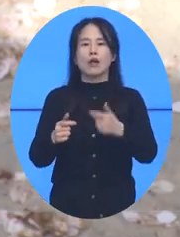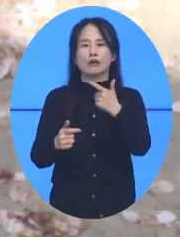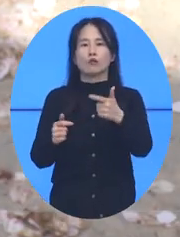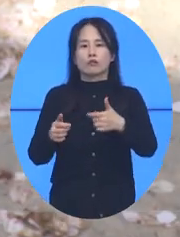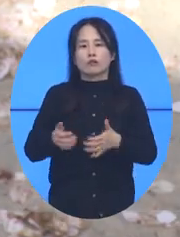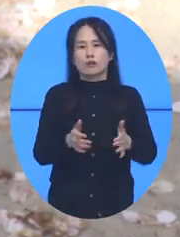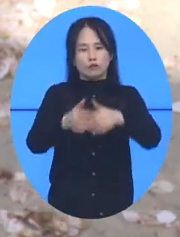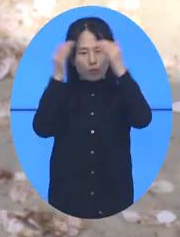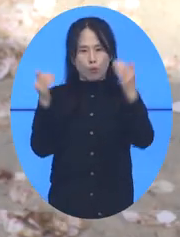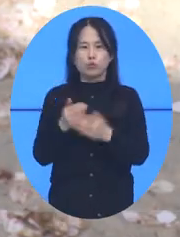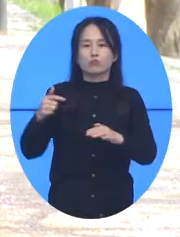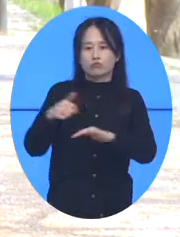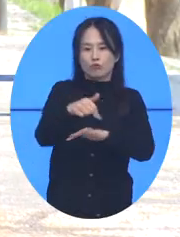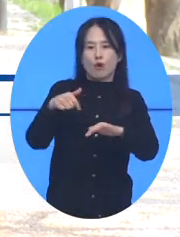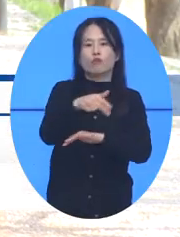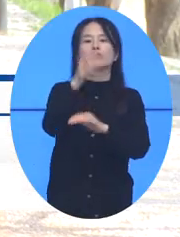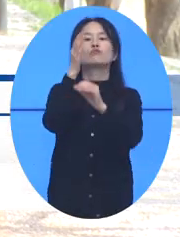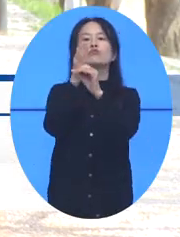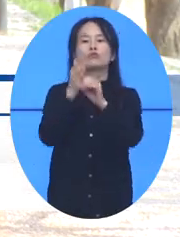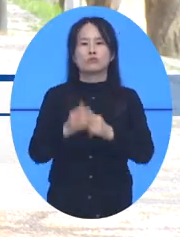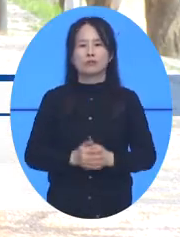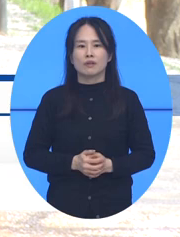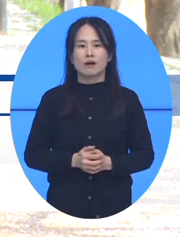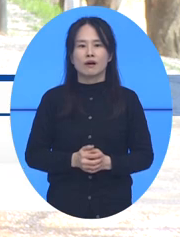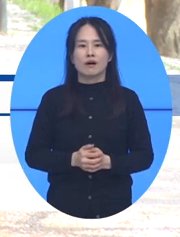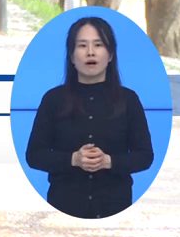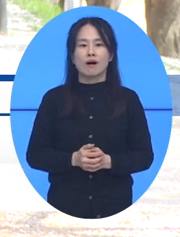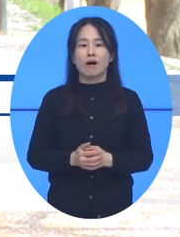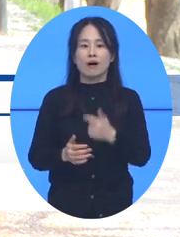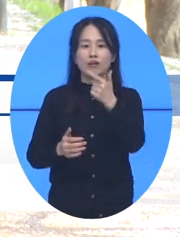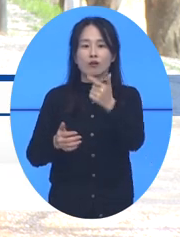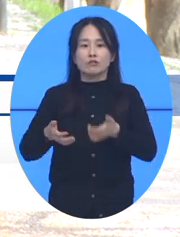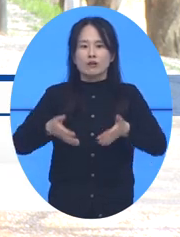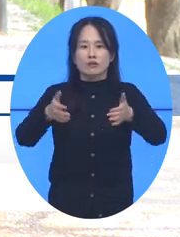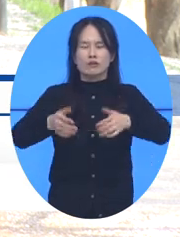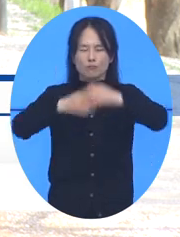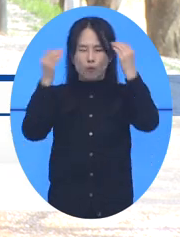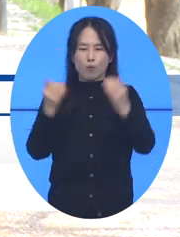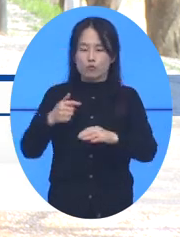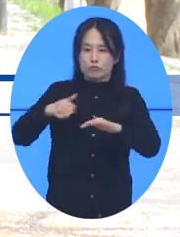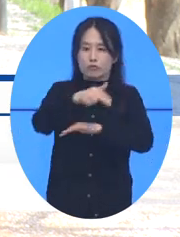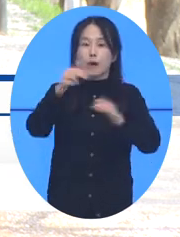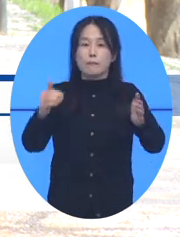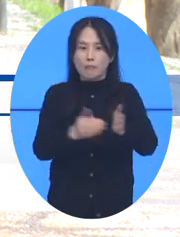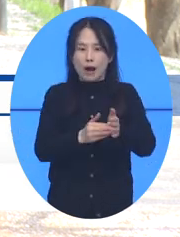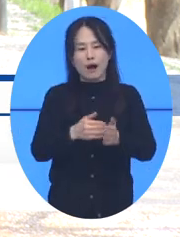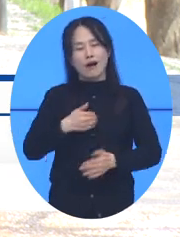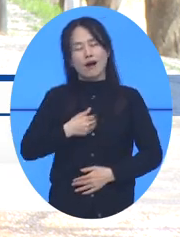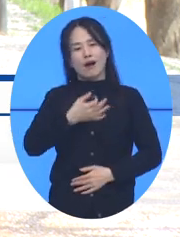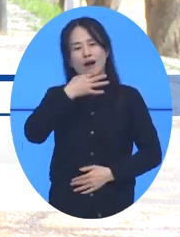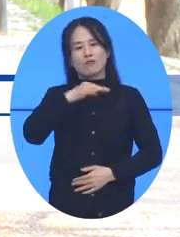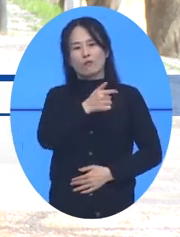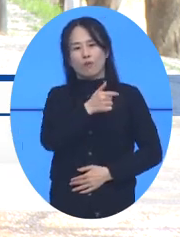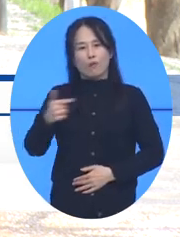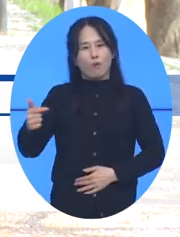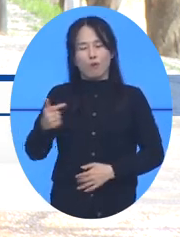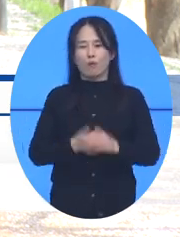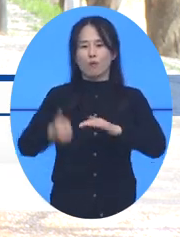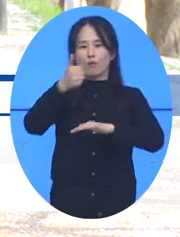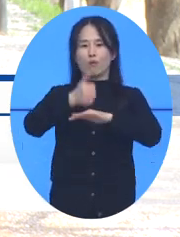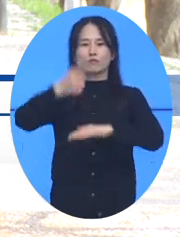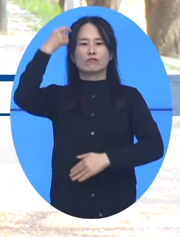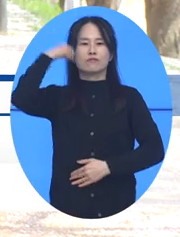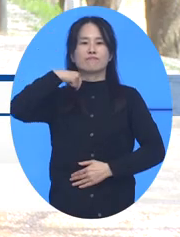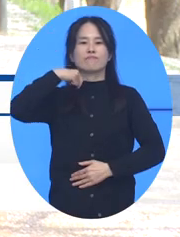번째 완주를 앞두고 있습니다 뉴욕대로를 갔다가 완주할 수 있었다 하는 것이 저한테는 큰 보람이자 더